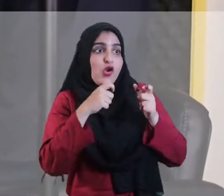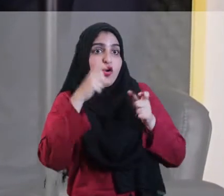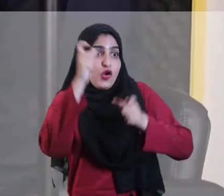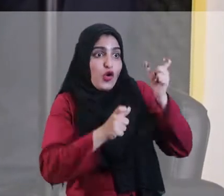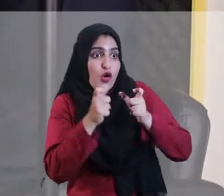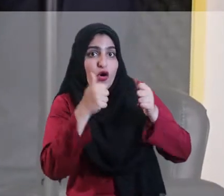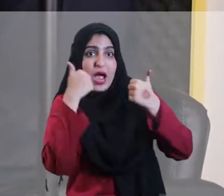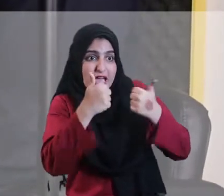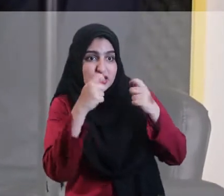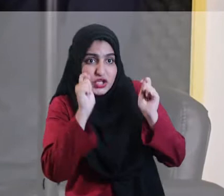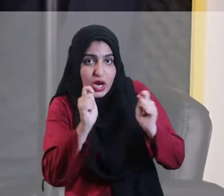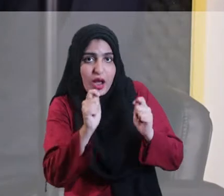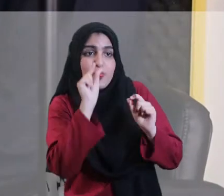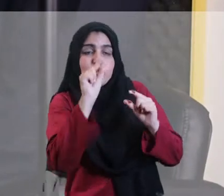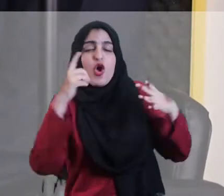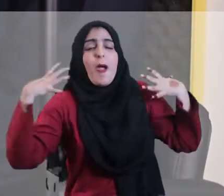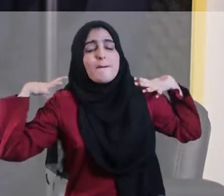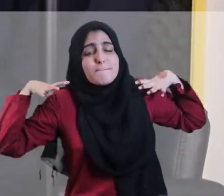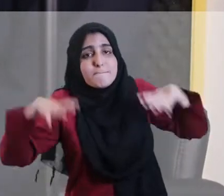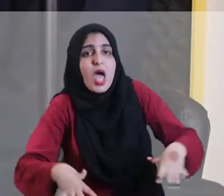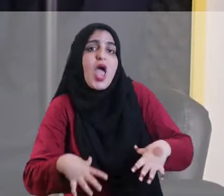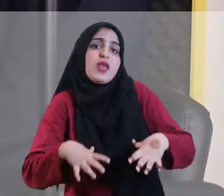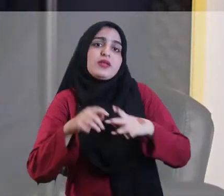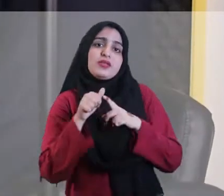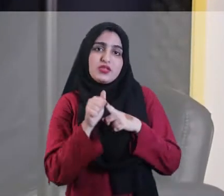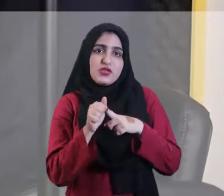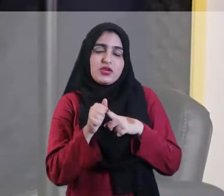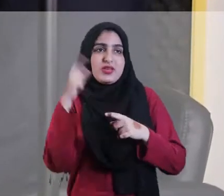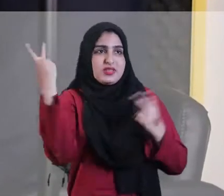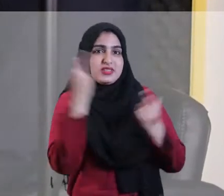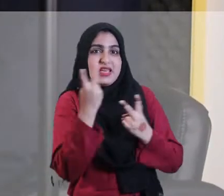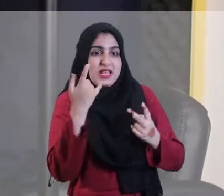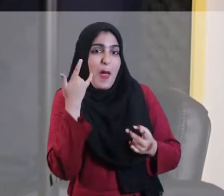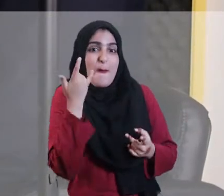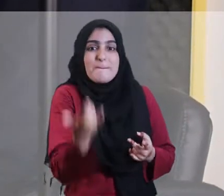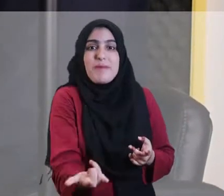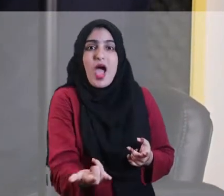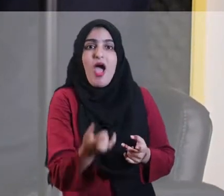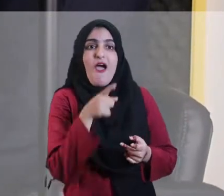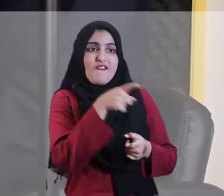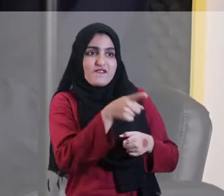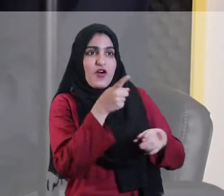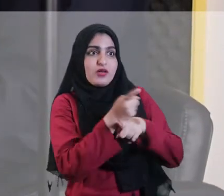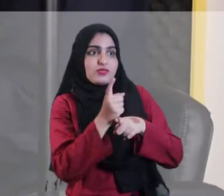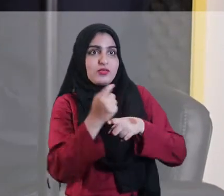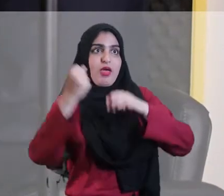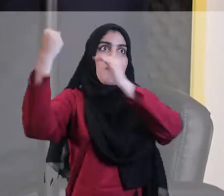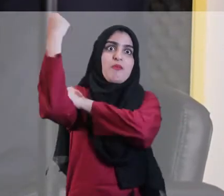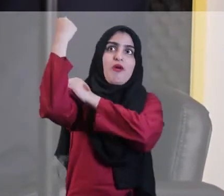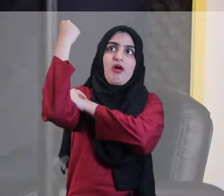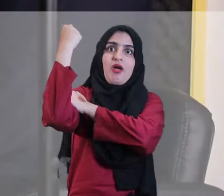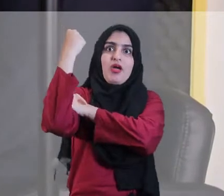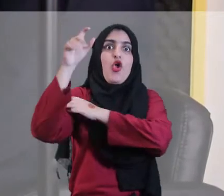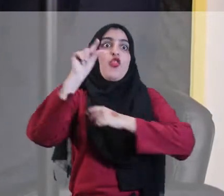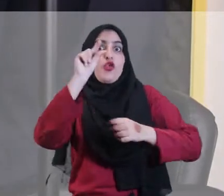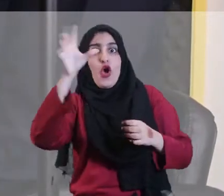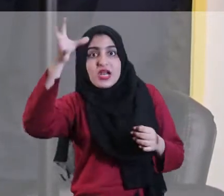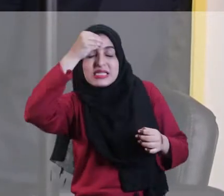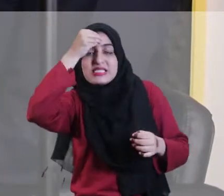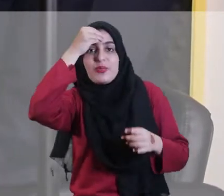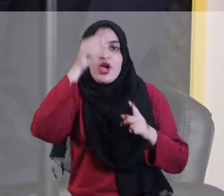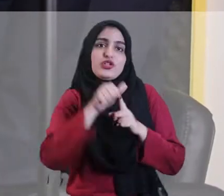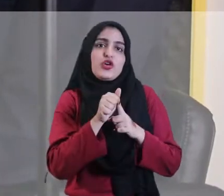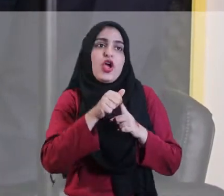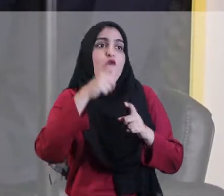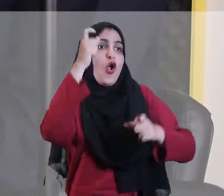उसको लड़ना पड़ता है आगे आने के लिए उस जो spider-man में दिखाया गया है कि Bigg Boss का मिग रिस्पॉन्सिबिलिटी तो